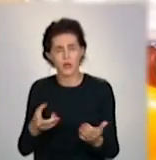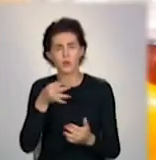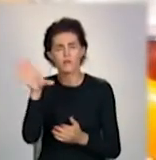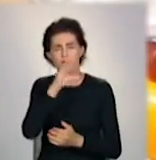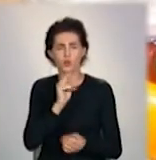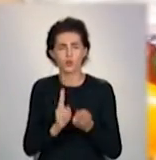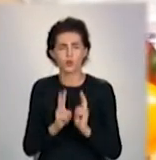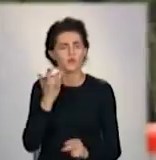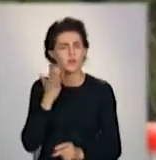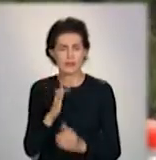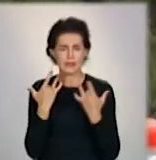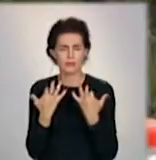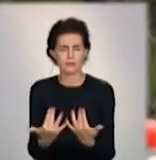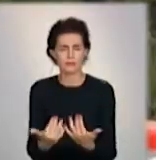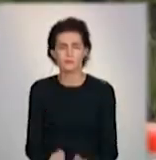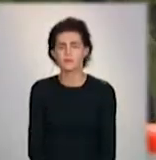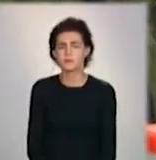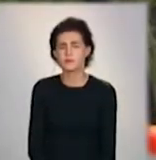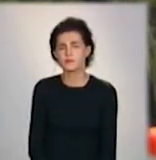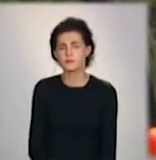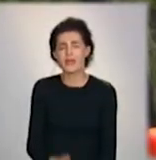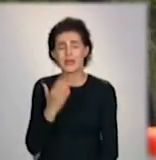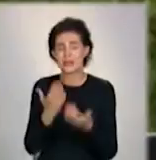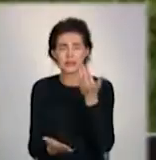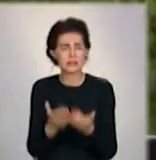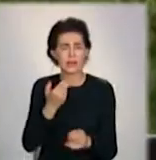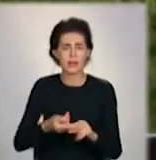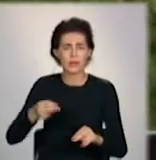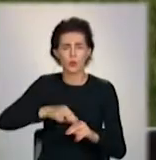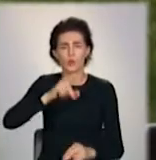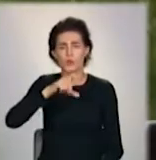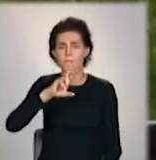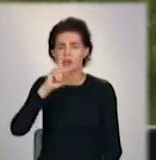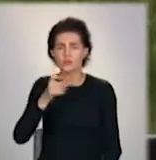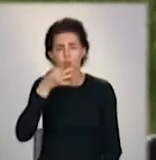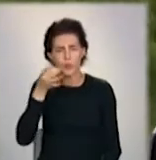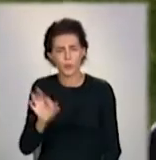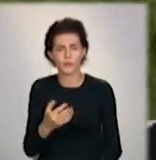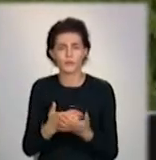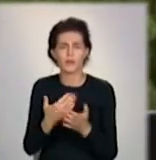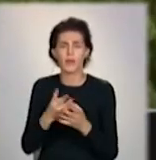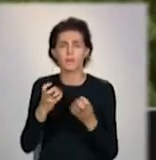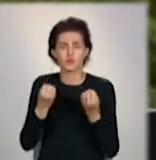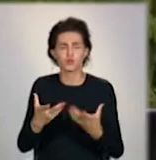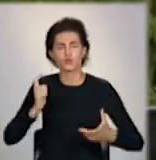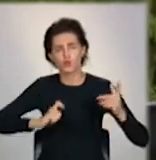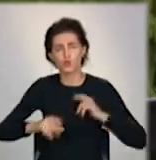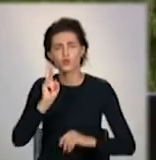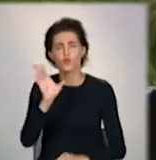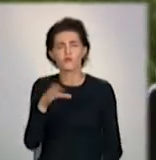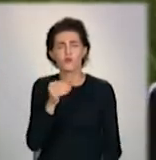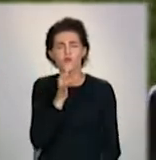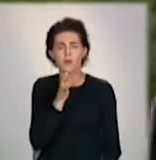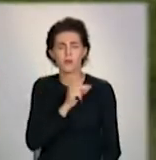кухарі завжди в попиті. Навіть якщо це люди без опыта, даже если это студенты, либо просто люди, которые всю жизнь работали дома и